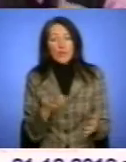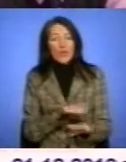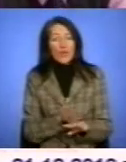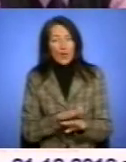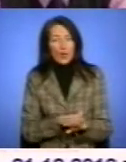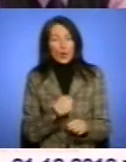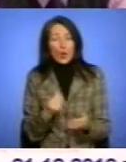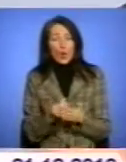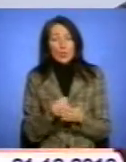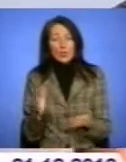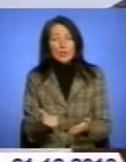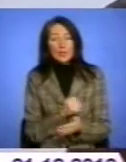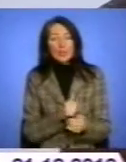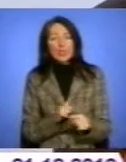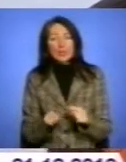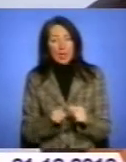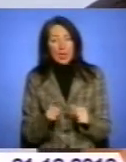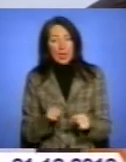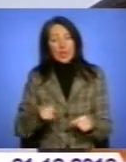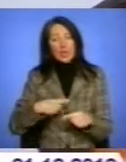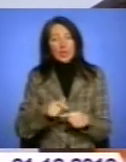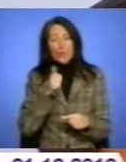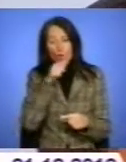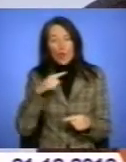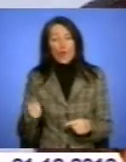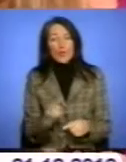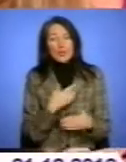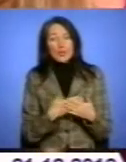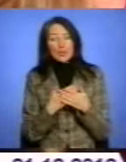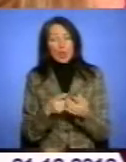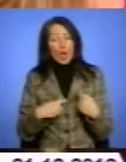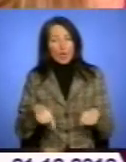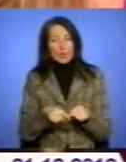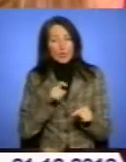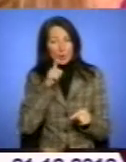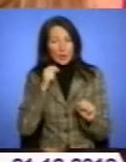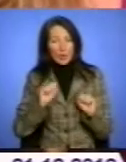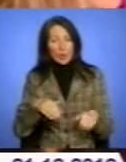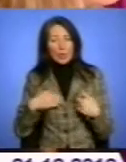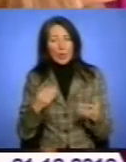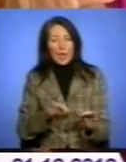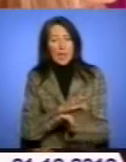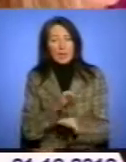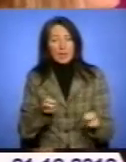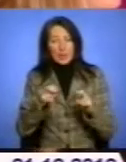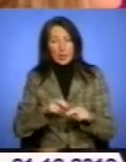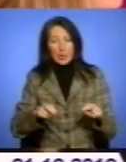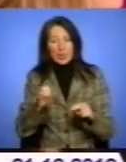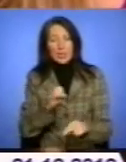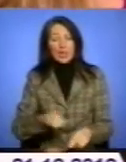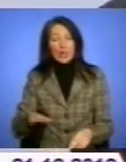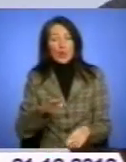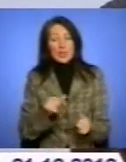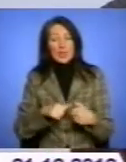кошти знаходять прудкіші. З наступного року вперше громадські організації України можуть пропонувати проекти на розгляд Європейській